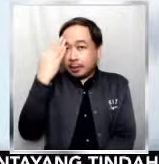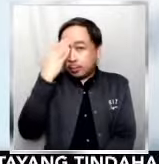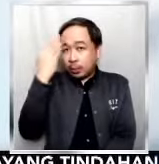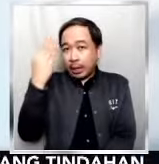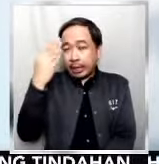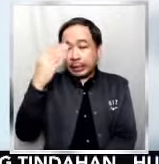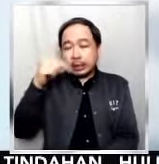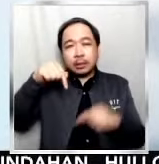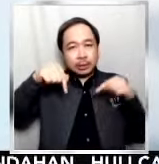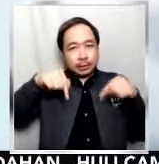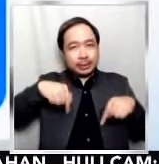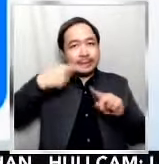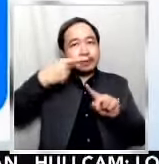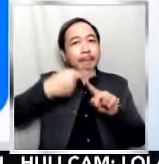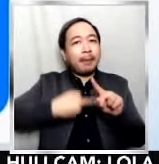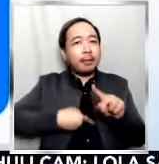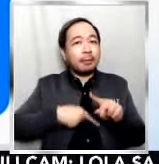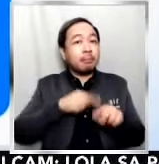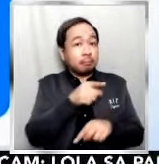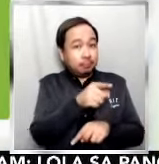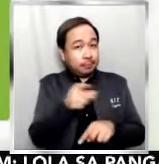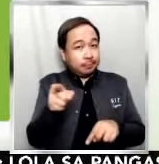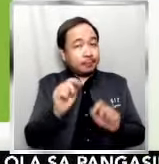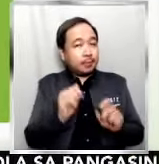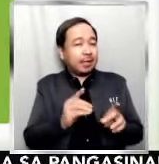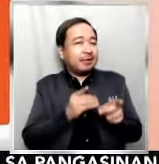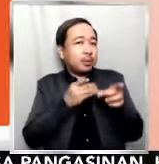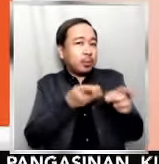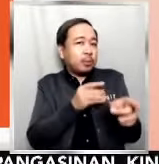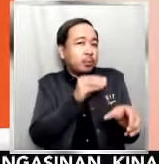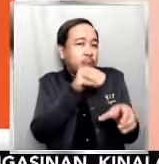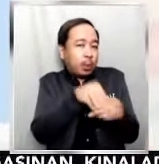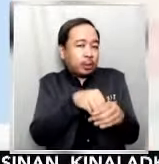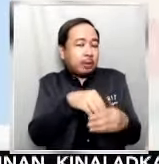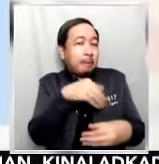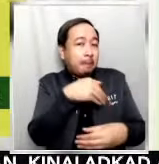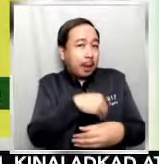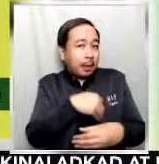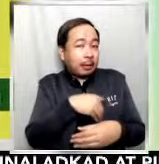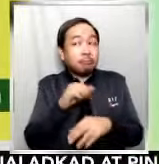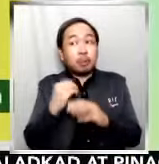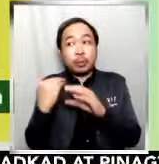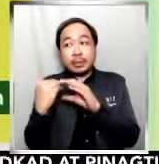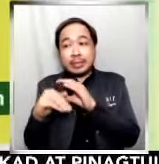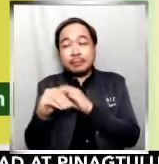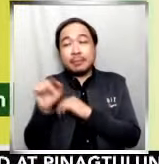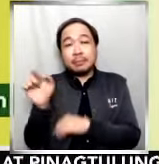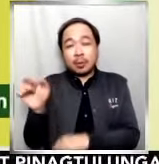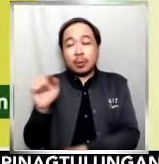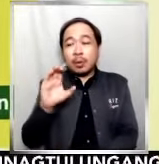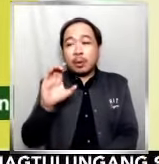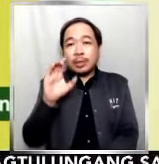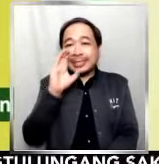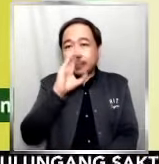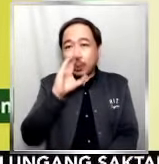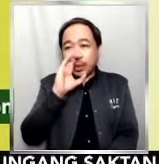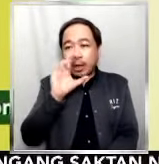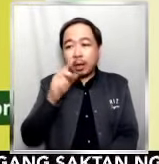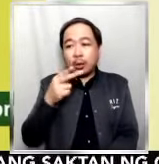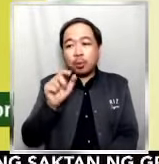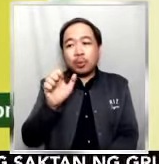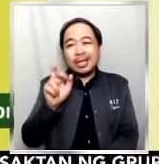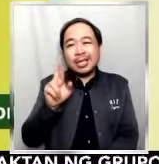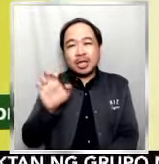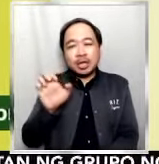kayong magdeposito sa aming mga bank account o magpadala sa Cebuana Luwilier. Pwede ding online via GCash, Paymaya,